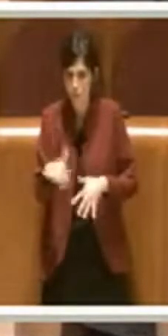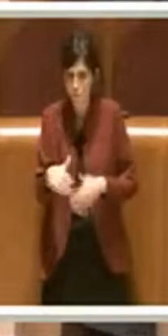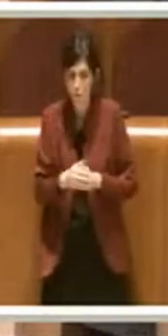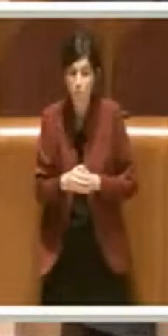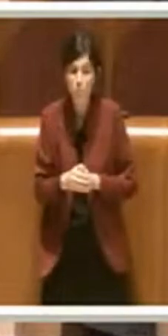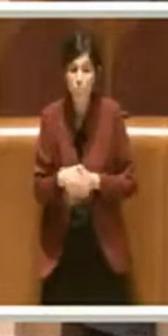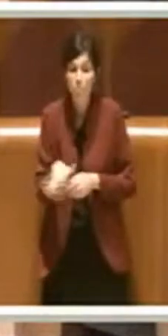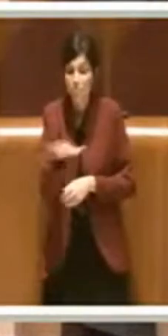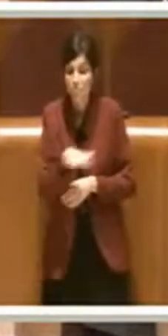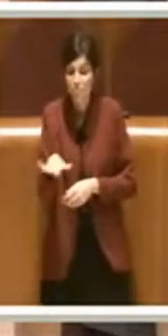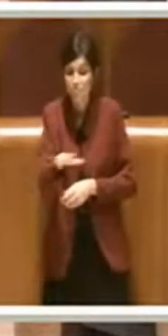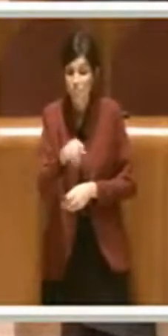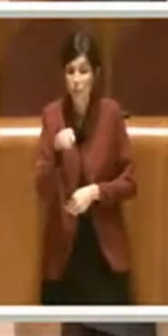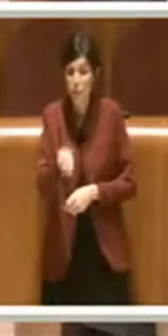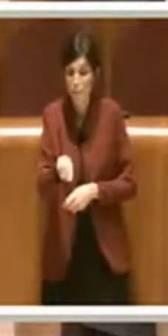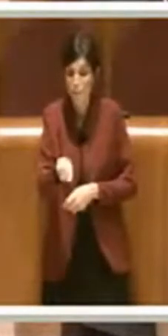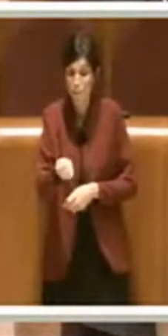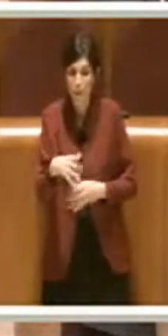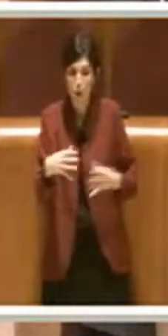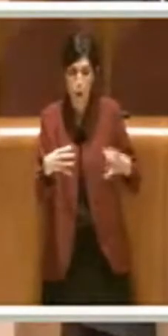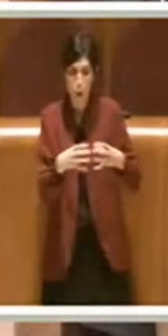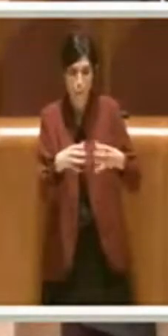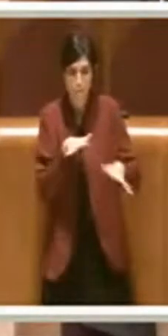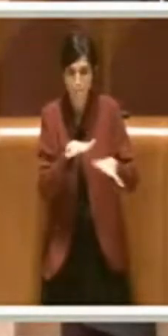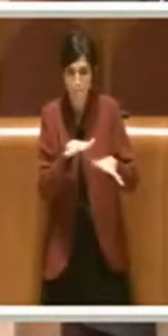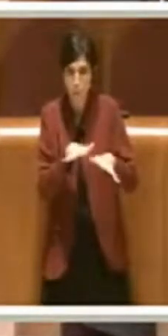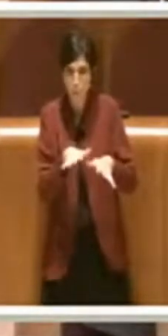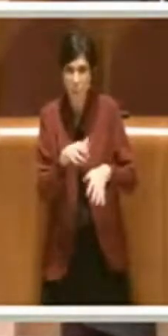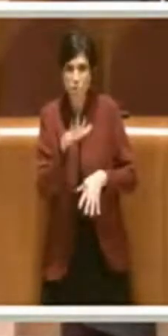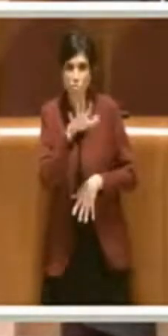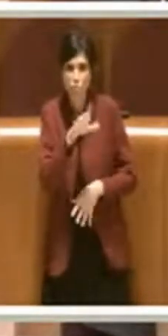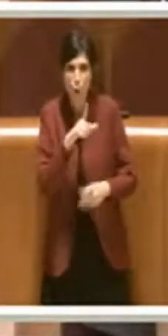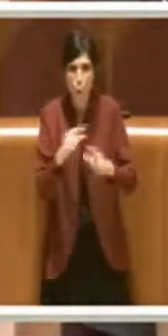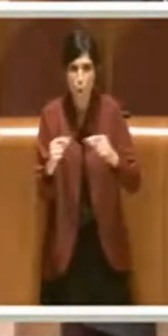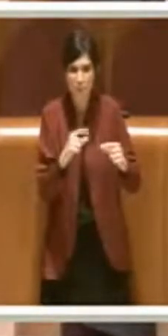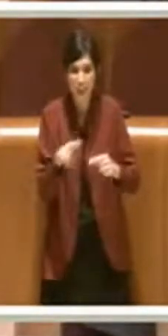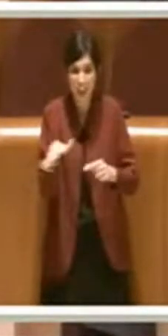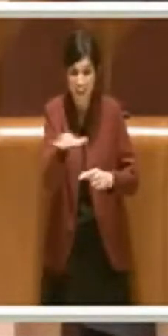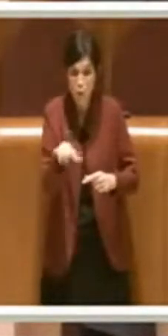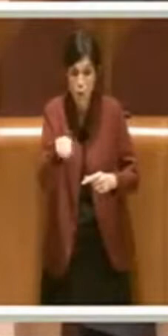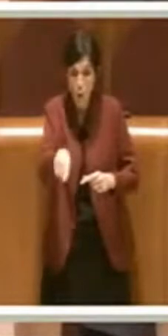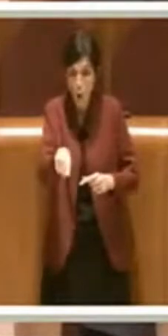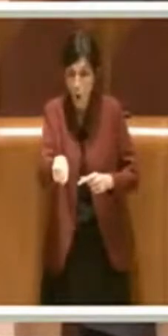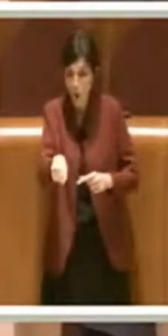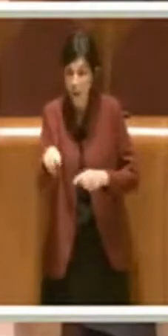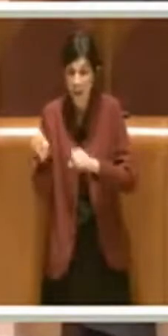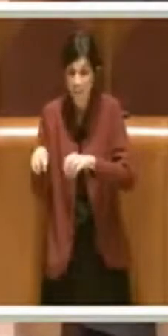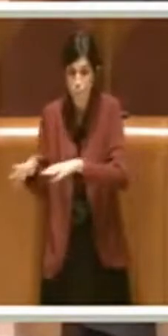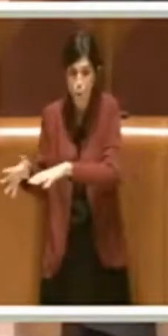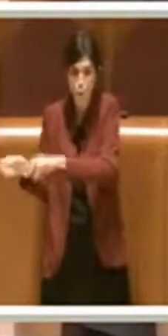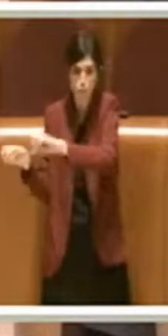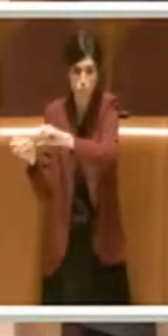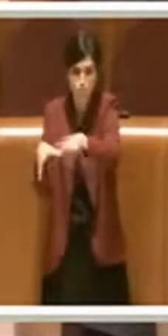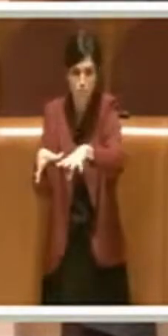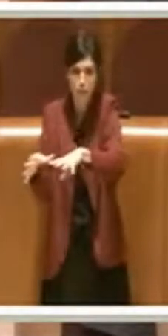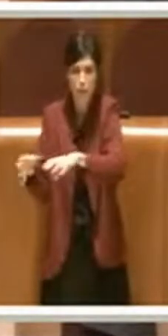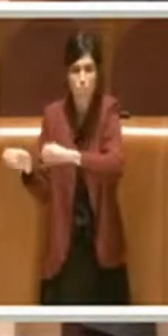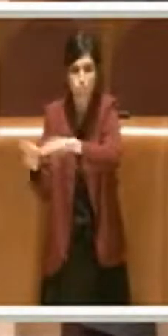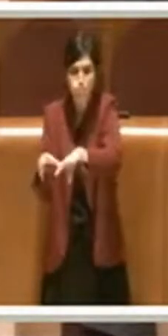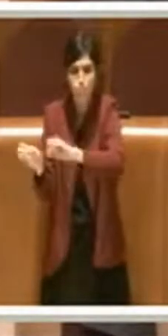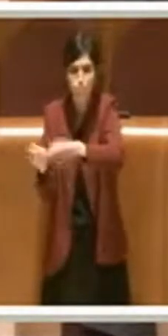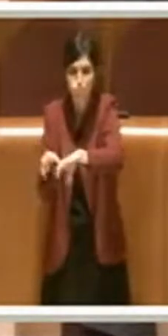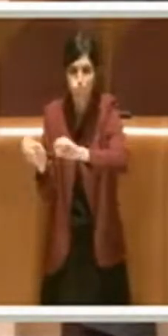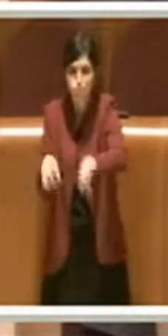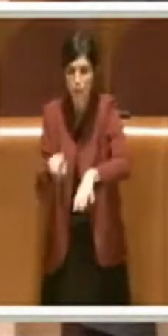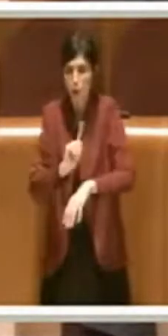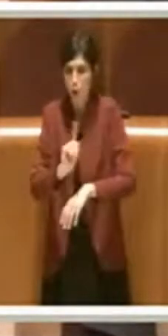In quel sito il Movimento 5 Stelle non vuole che vengano portati i rifiuti. Questo deve essere